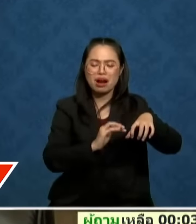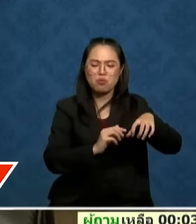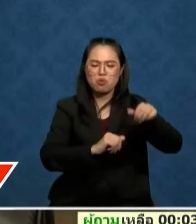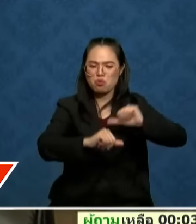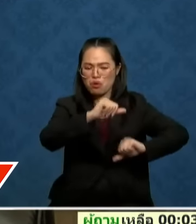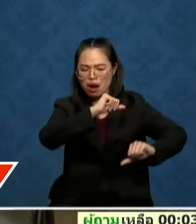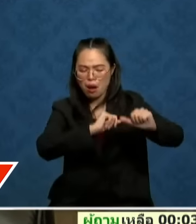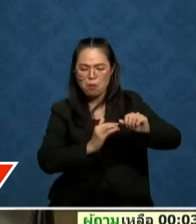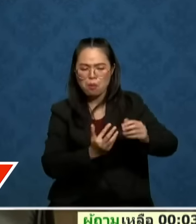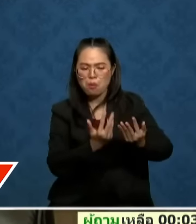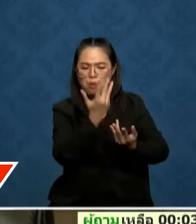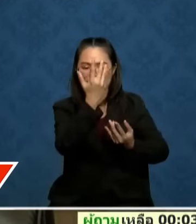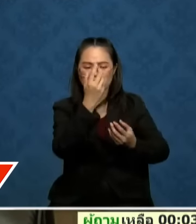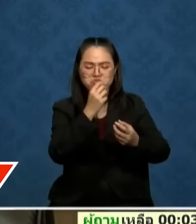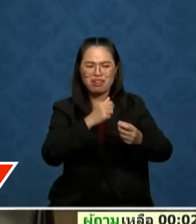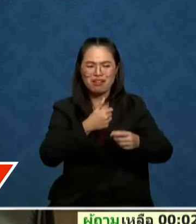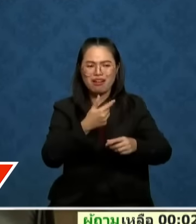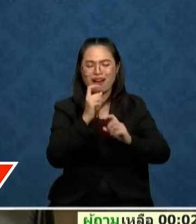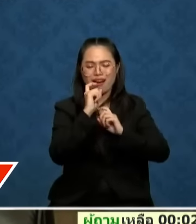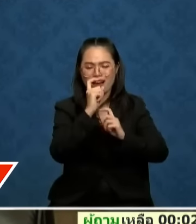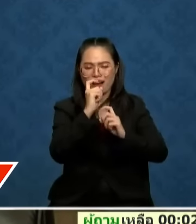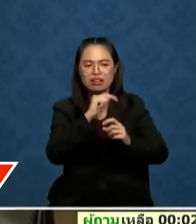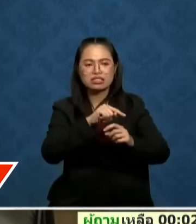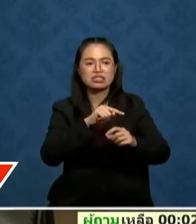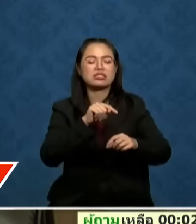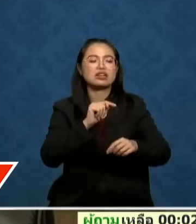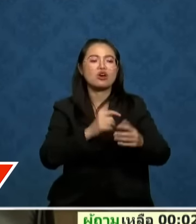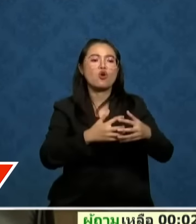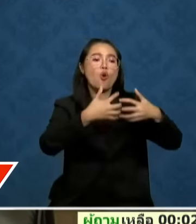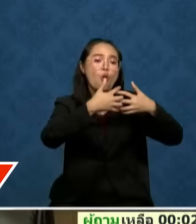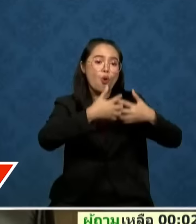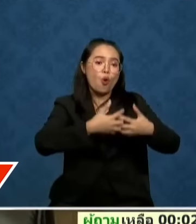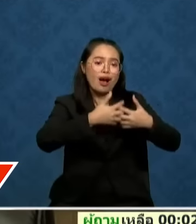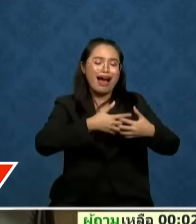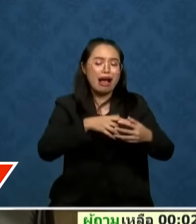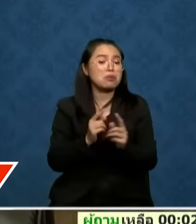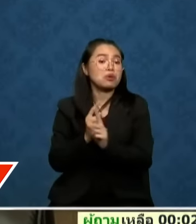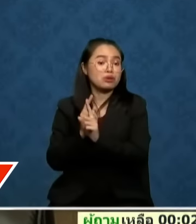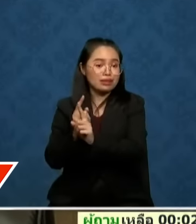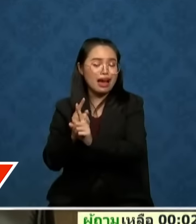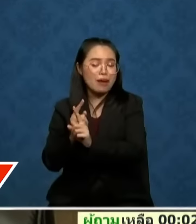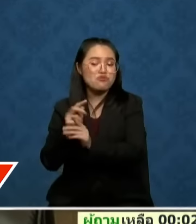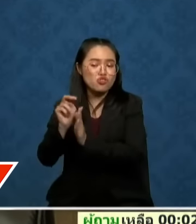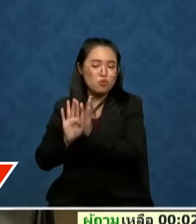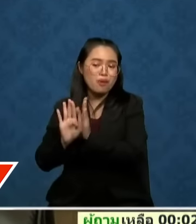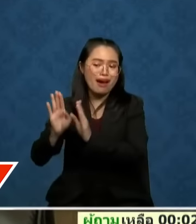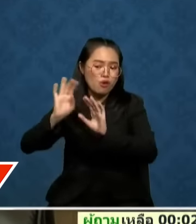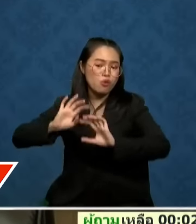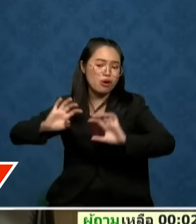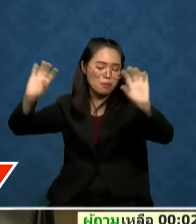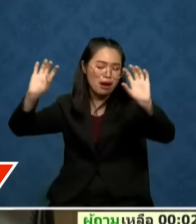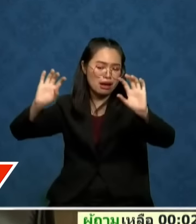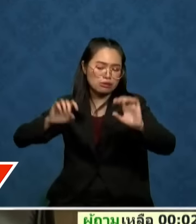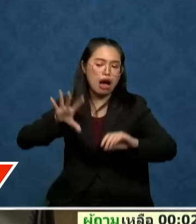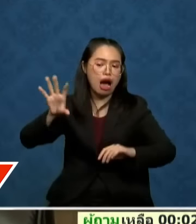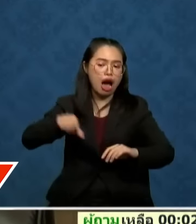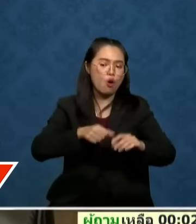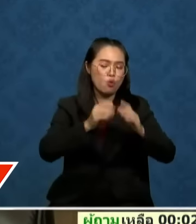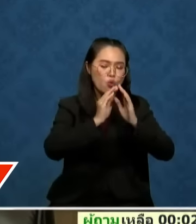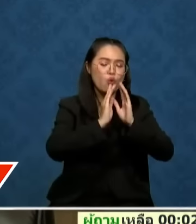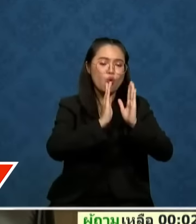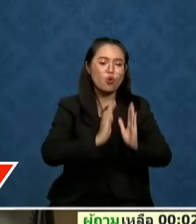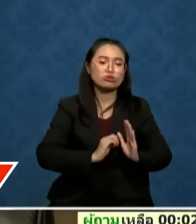าแล้วโรงงานพวกนี้ก็ตามการดึงการลงทุนของนโยบายรัฐบาลเข้ามาที่นี่ดึงคนงานจีนเข้ามาทำงานอ